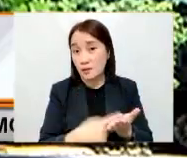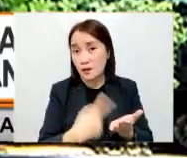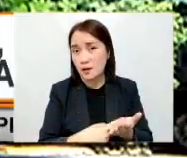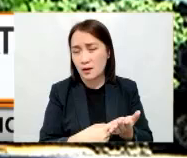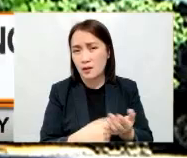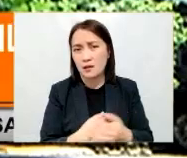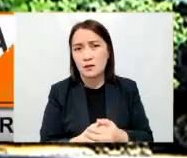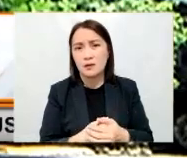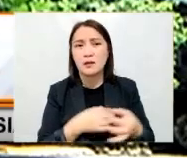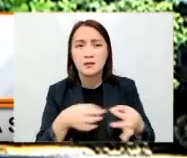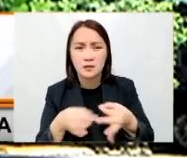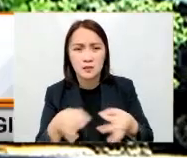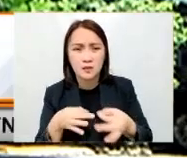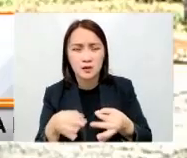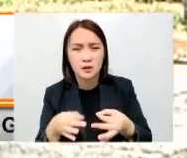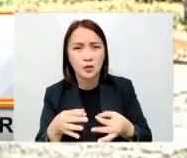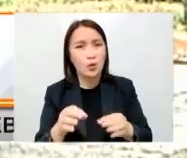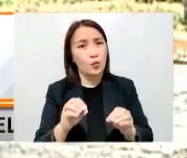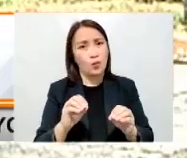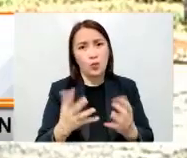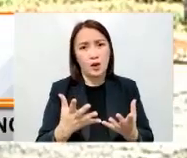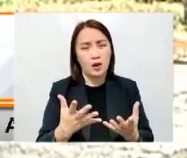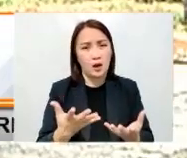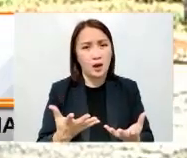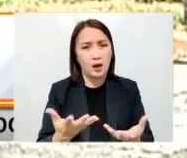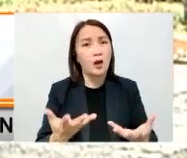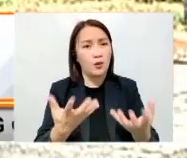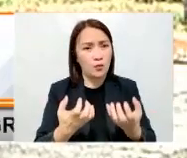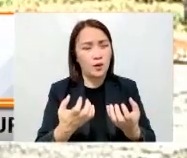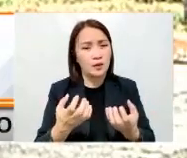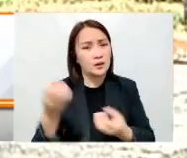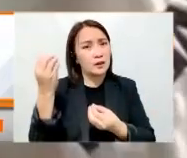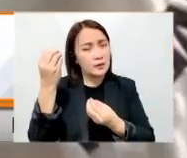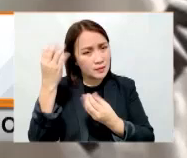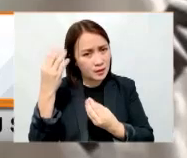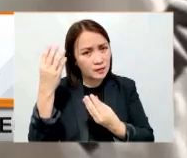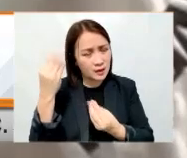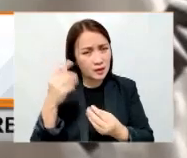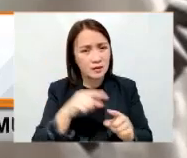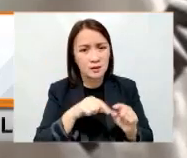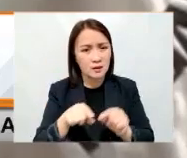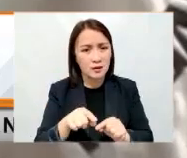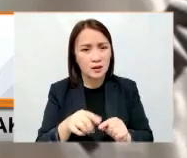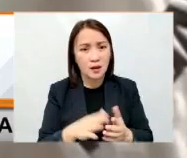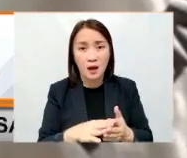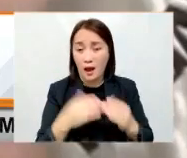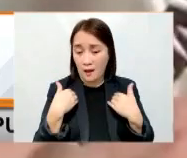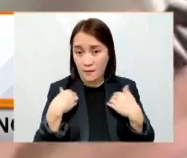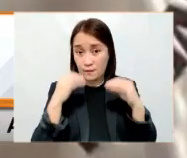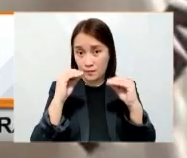ng profiling. Ina-update lang nila ang database. Meron daw kasing mga gurong kinakaltasan kahit hindi naman sila miyembro ng ACT